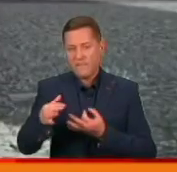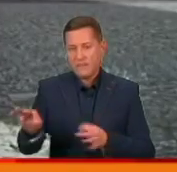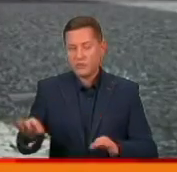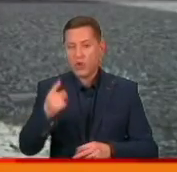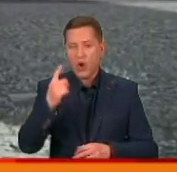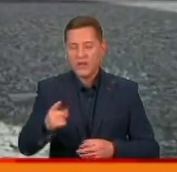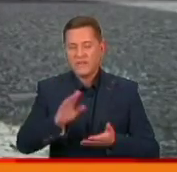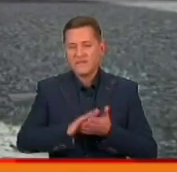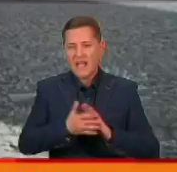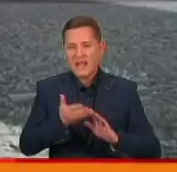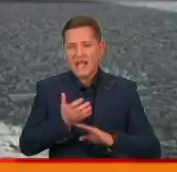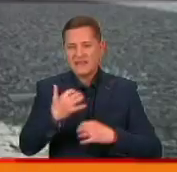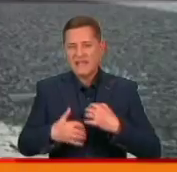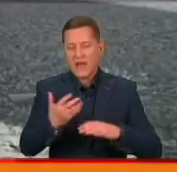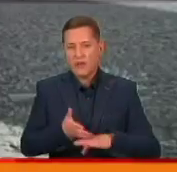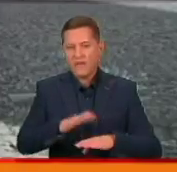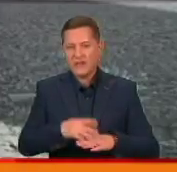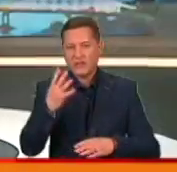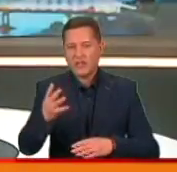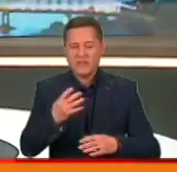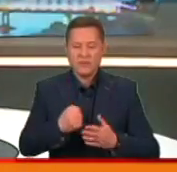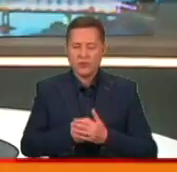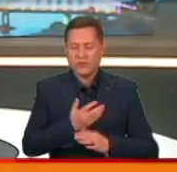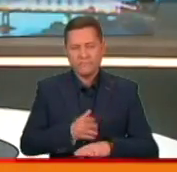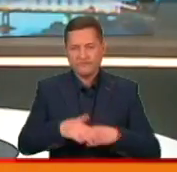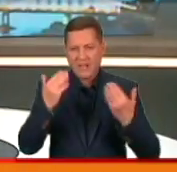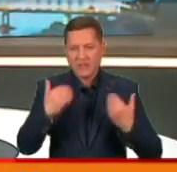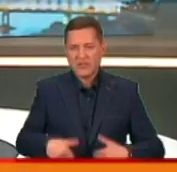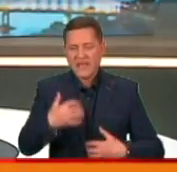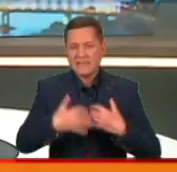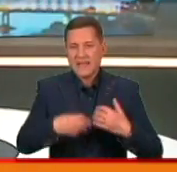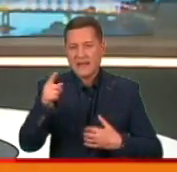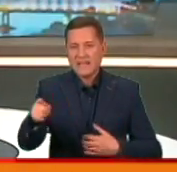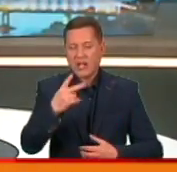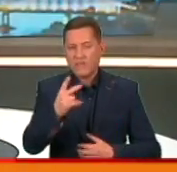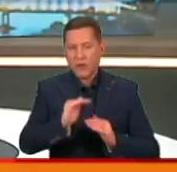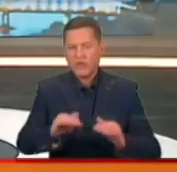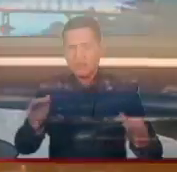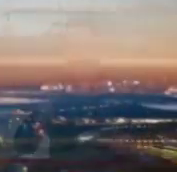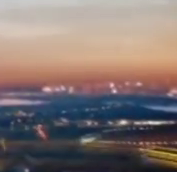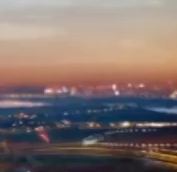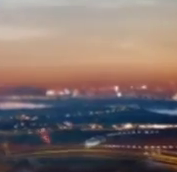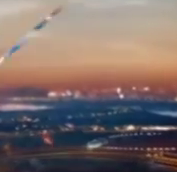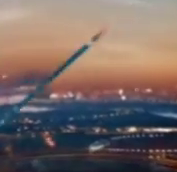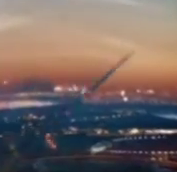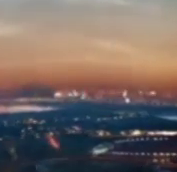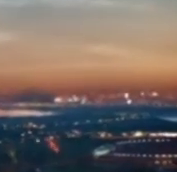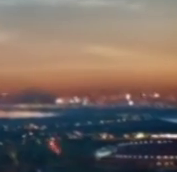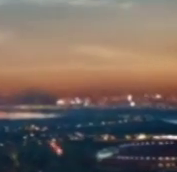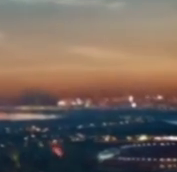чоловік у стані середньої важкості, ще 4 досі тяжкі. Серед них 2 дітей, вони у реанімації.